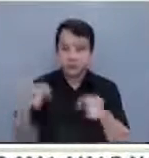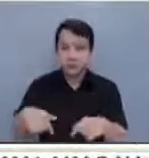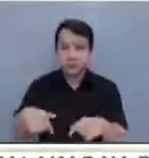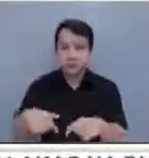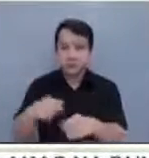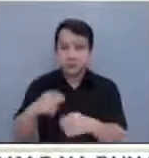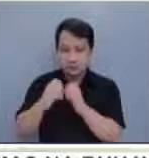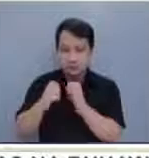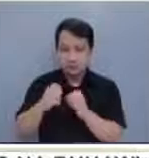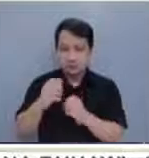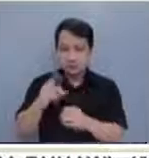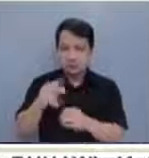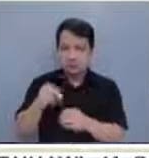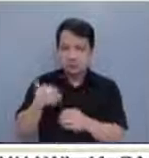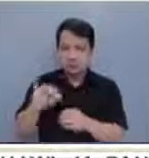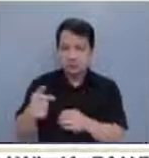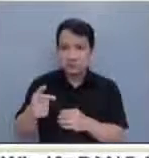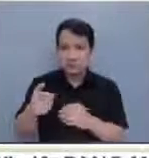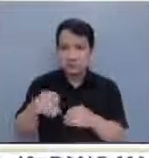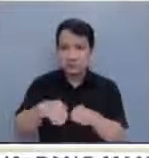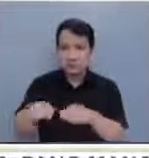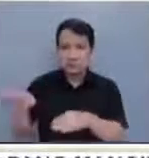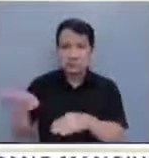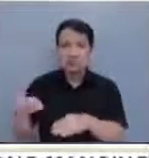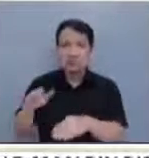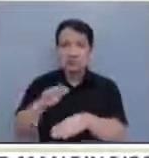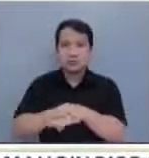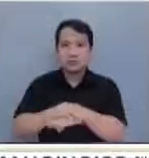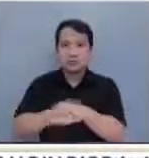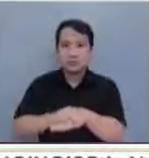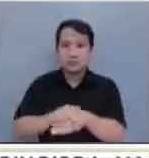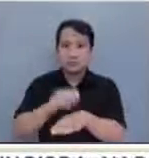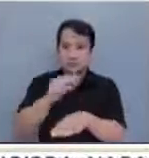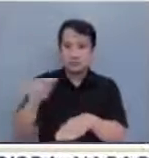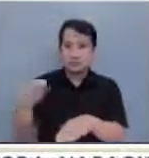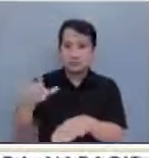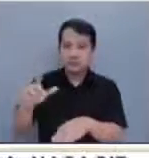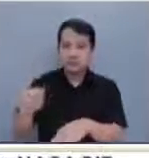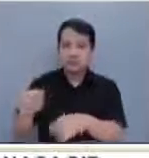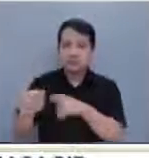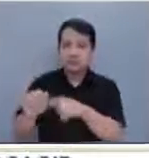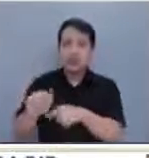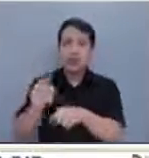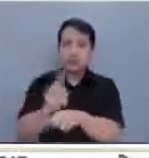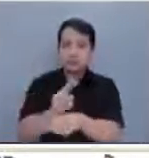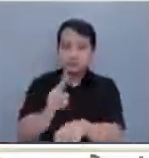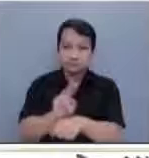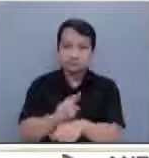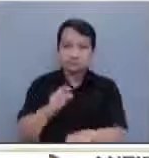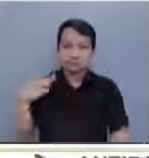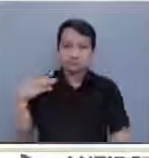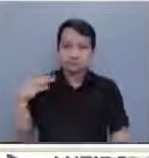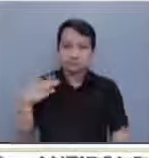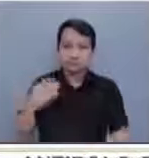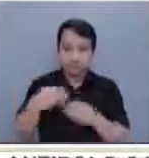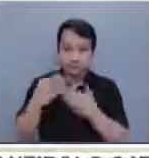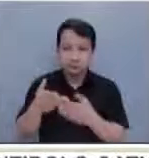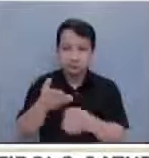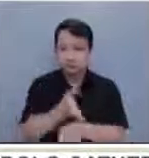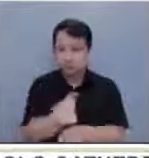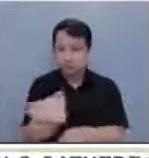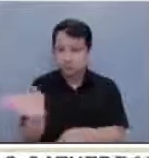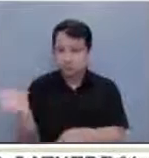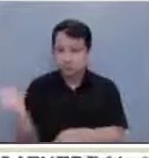EDSA Kamuning Southbound. Pero paalala pa rin ng MMDA na gamitin ang mga binigay nilang alternatibong